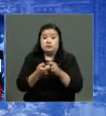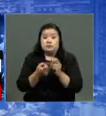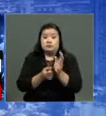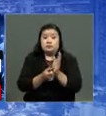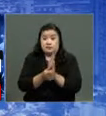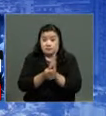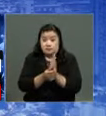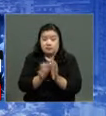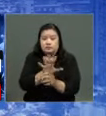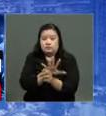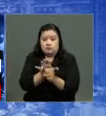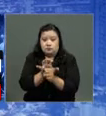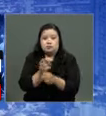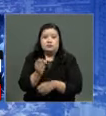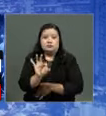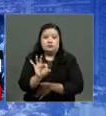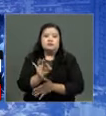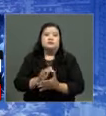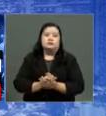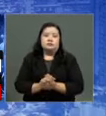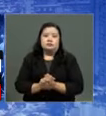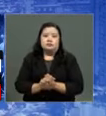ระยะต่อไปเพื่อให้เศรษฐกิจนะครับแล้วก็การขับเคลื่อนนะครับของประชาชนชาวไทยเนี่ยให้กลับมาสู่ภาวะเหมือนเดิมเหมือนที่ทางท่านโคสพได้กรุณาทิ้งท้ายไว้ตอนสักครู่นี้นะครับว่าเราอยากกลับไปเที่ยวทะเลเหมือนเดิมแล้วอยากกลับไปทำกิจกรรมได้เหมือนเดิมเป็นส่วนหนึ่งในการขับเคลื่อนประเทศไทยต่อไปครับขอบคุณครับครับกราบขอบพระคุณนะครับนายแพทย์พลวัตวิฑูรย์กลชิตนะครับผู้ตรวจราชการกระทรวงที่ท่านเพื่อเศรษฐกิจและสังคมนะครับอีกบทบาทหนึ่งเป็นรองหัวหน้าศูนย์ปฏิบัติการด้านข้อมูลมาตรการแก้ไขปัญหาจากโรคเจี๊ยบโควิช19